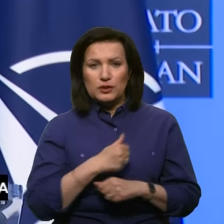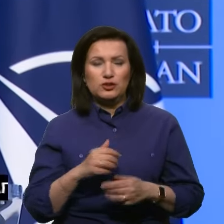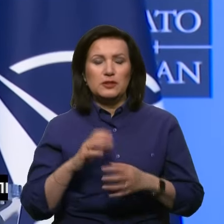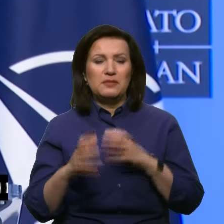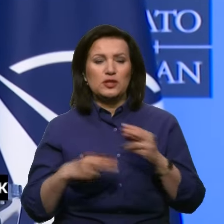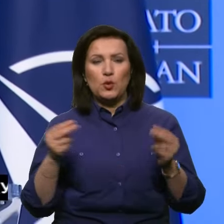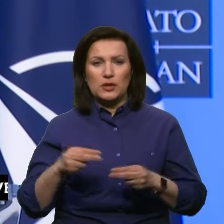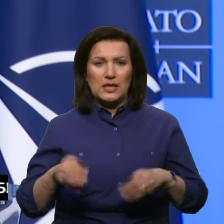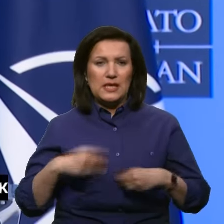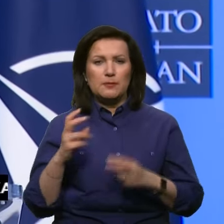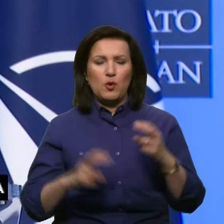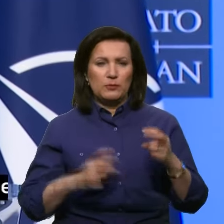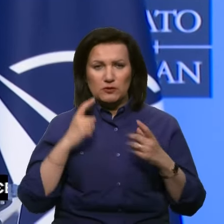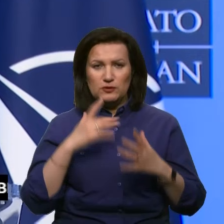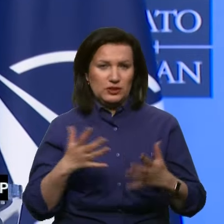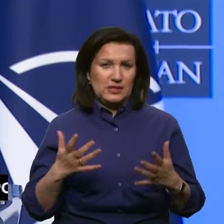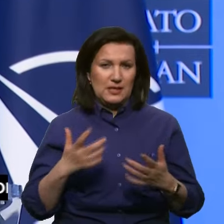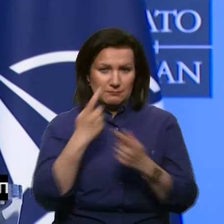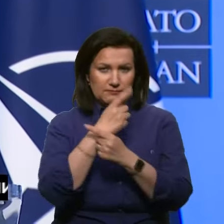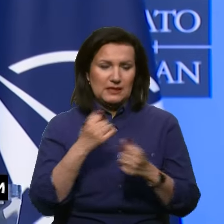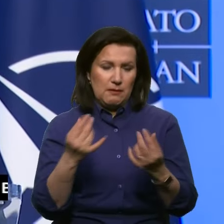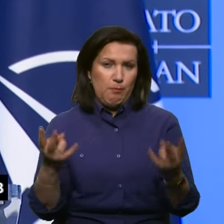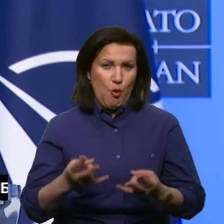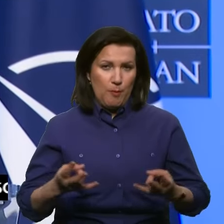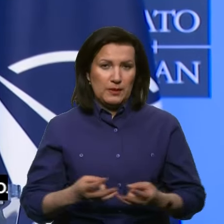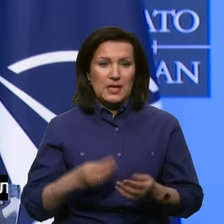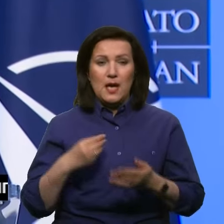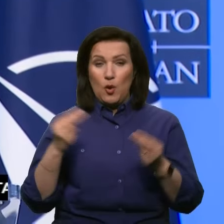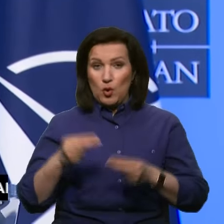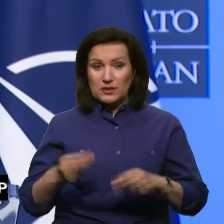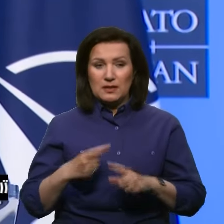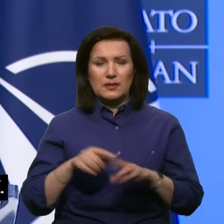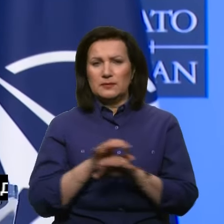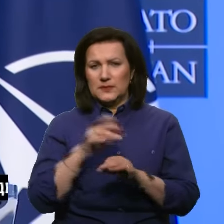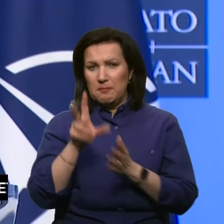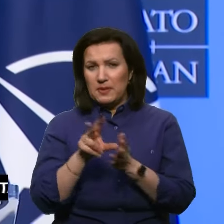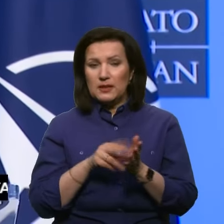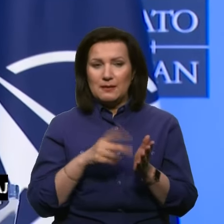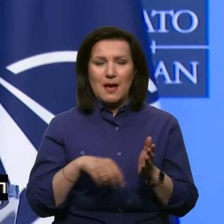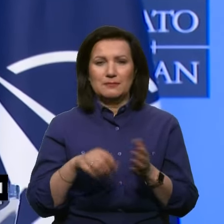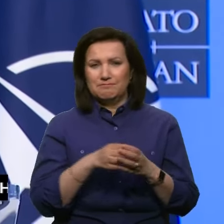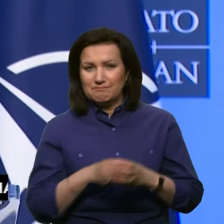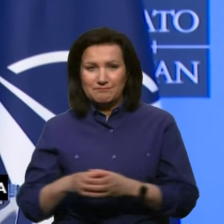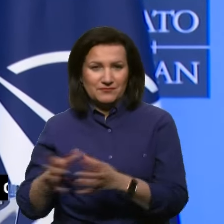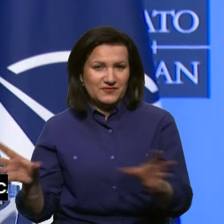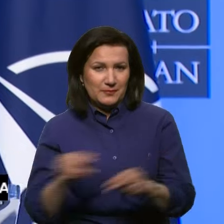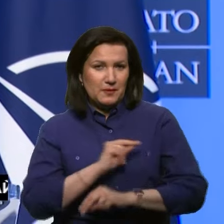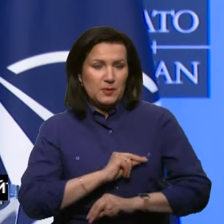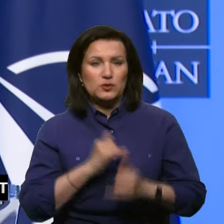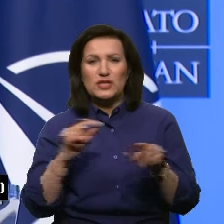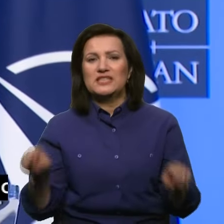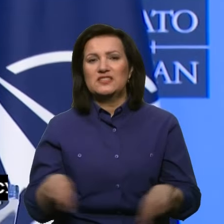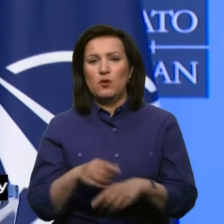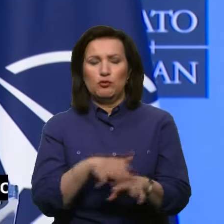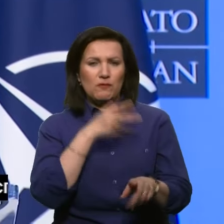дають промисловості чіткий сигнал про попит. Ці нові контракти є чудовим прикладом того, як члени Альянсу працюють разом задля